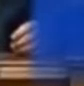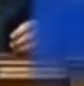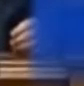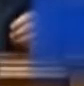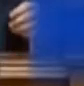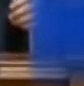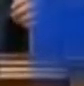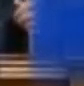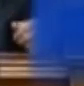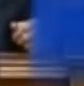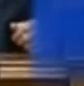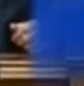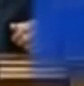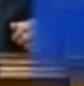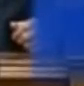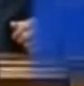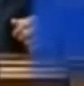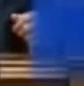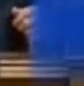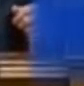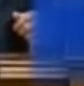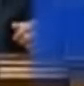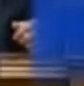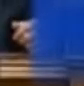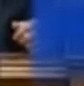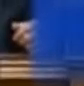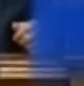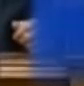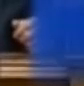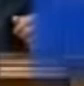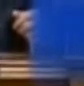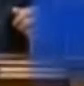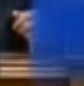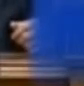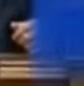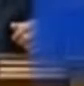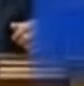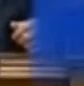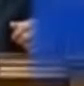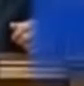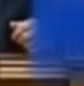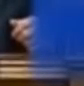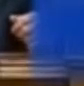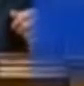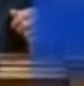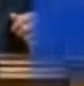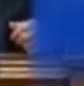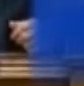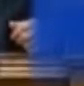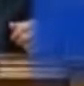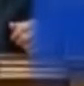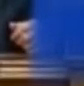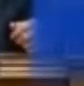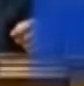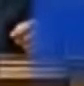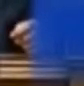Ο Πρωθυπουργός, ο Λουκάς ο Παπαδήμος και εγώ ακόμα και ο κύριος Σαμαράς χθες περιγράψαμε με πολύ σαφή λόγια